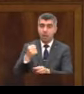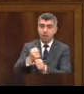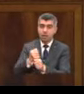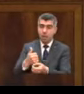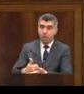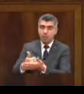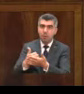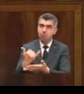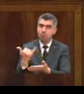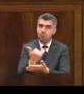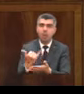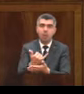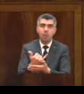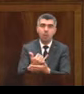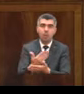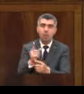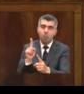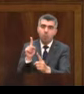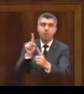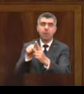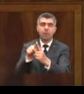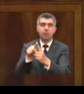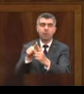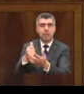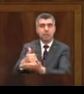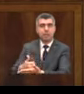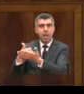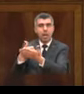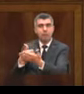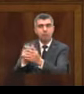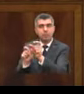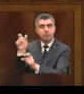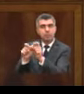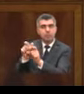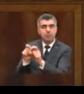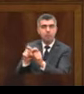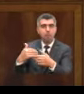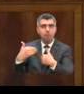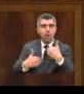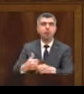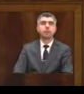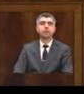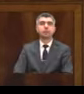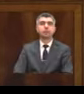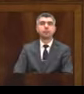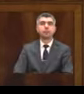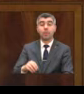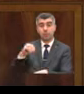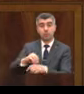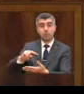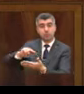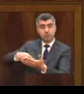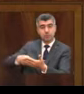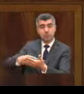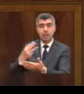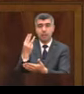مهمة جدا وخدمات مباشرة ودعم مباشر للأشخاص في وضعية إعاقة اللي كيستفدوا منها. بل تم توقيع في 3 جنبر